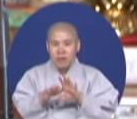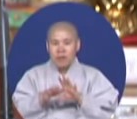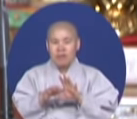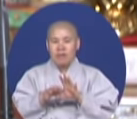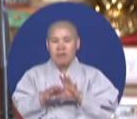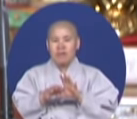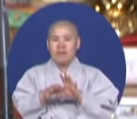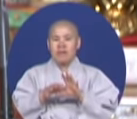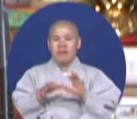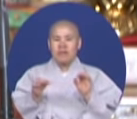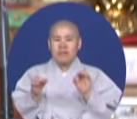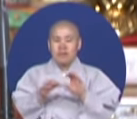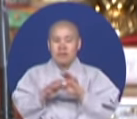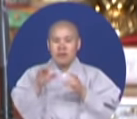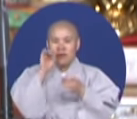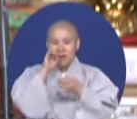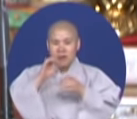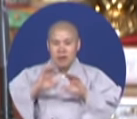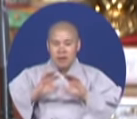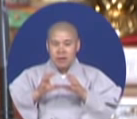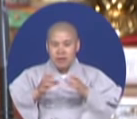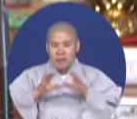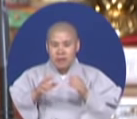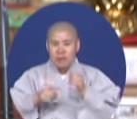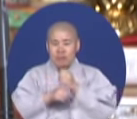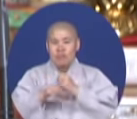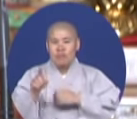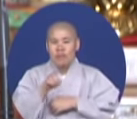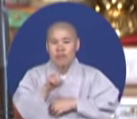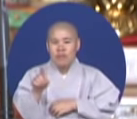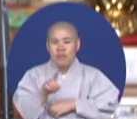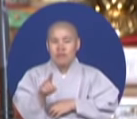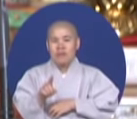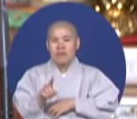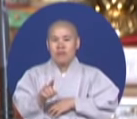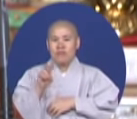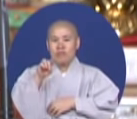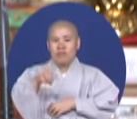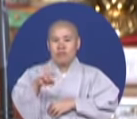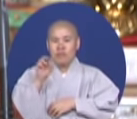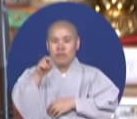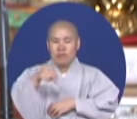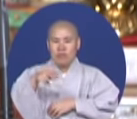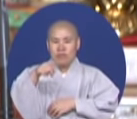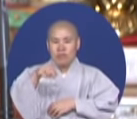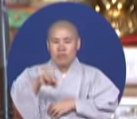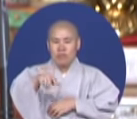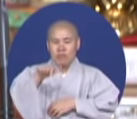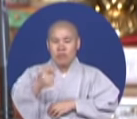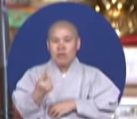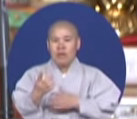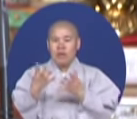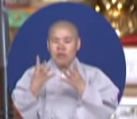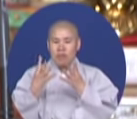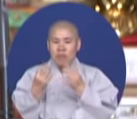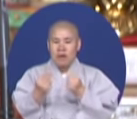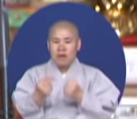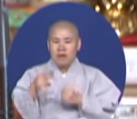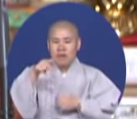이게 무유중고예요. 극락세계는 뭐냐? 무유중고. 중자는 많을